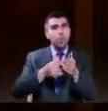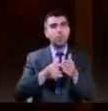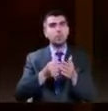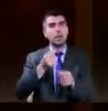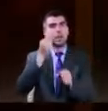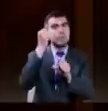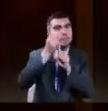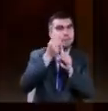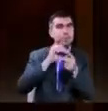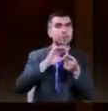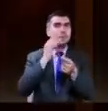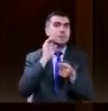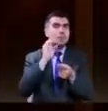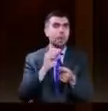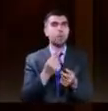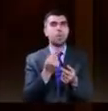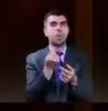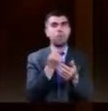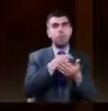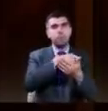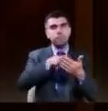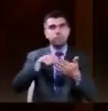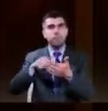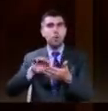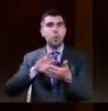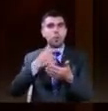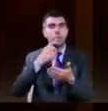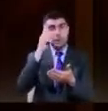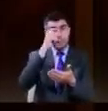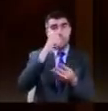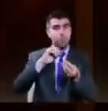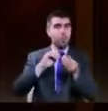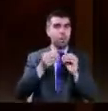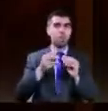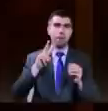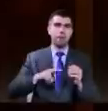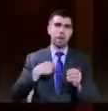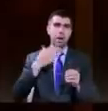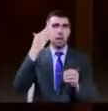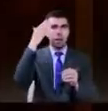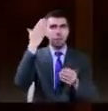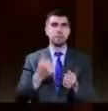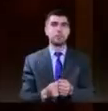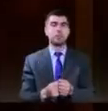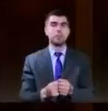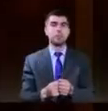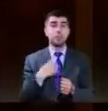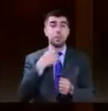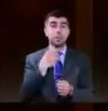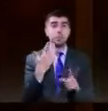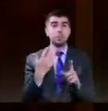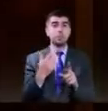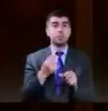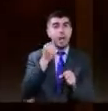مادية ثقيلة ومكلفة تضاف إلى معاناتهم النفسية. لذلك فإن جهود